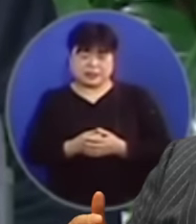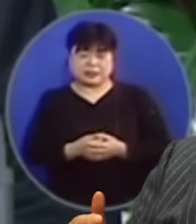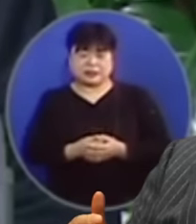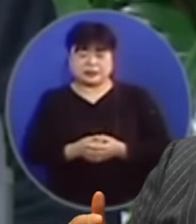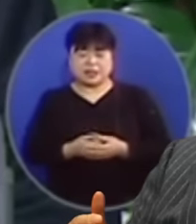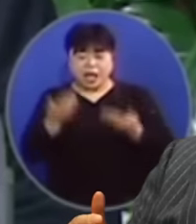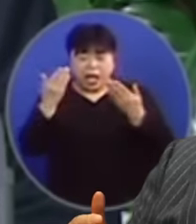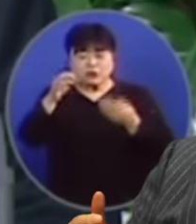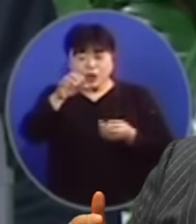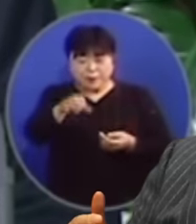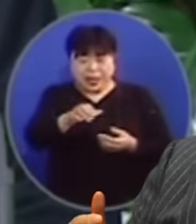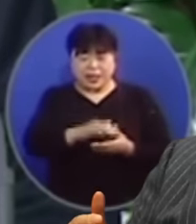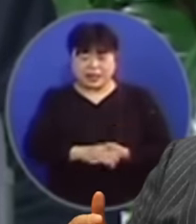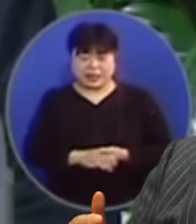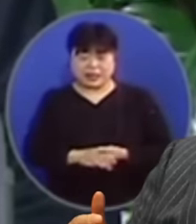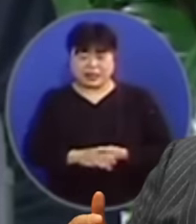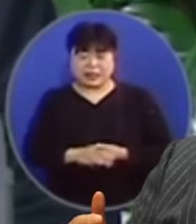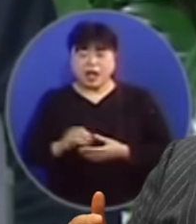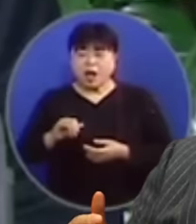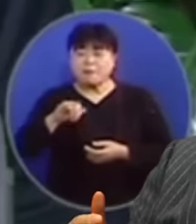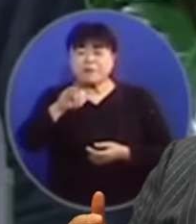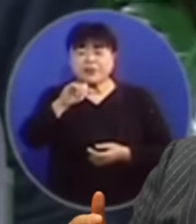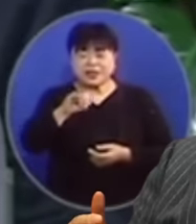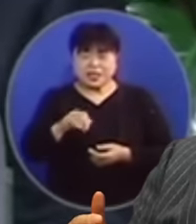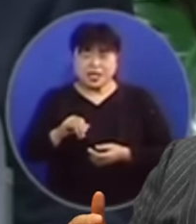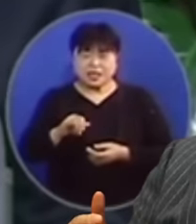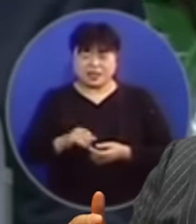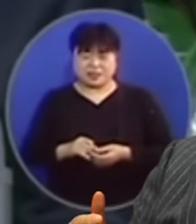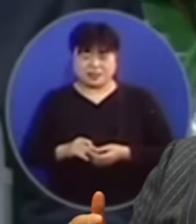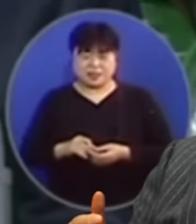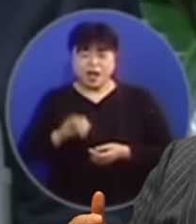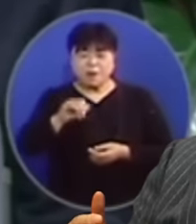것이라고는 학교 앞에서 번데기 장사가 뻔!